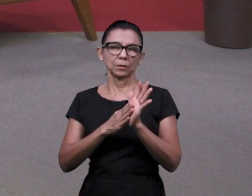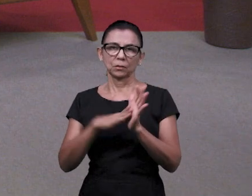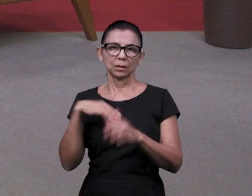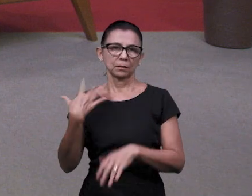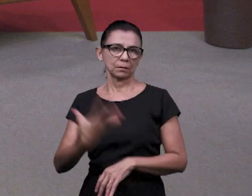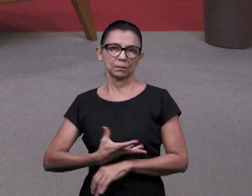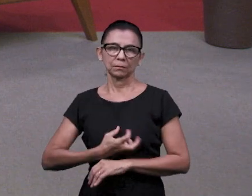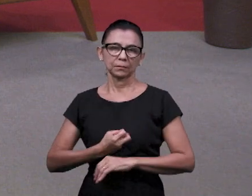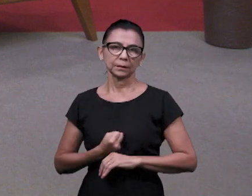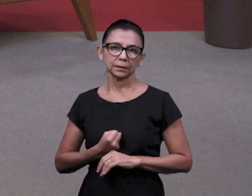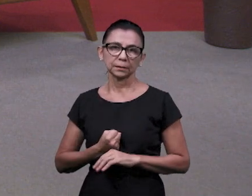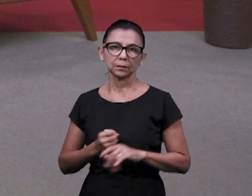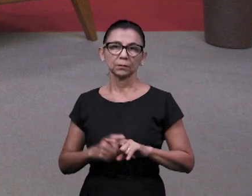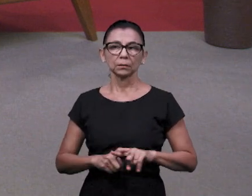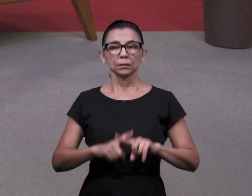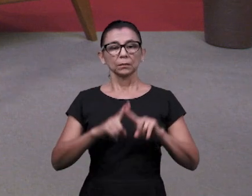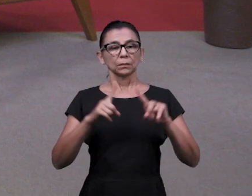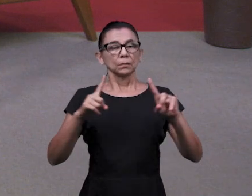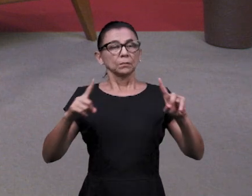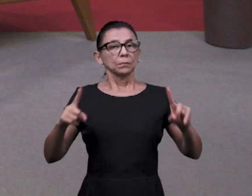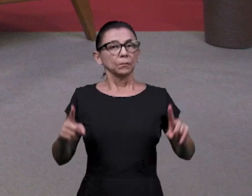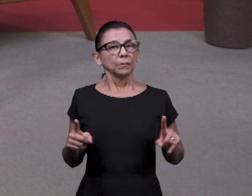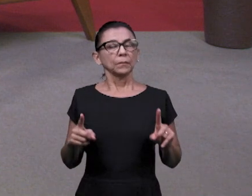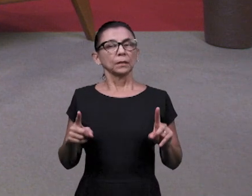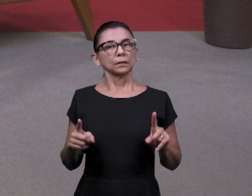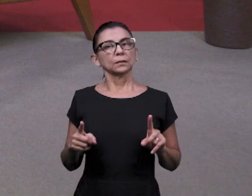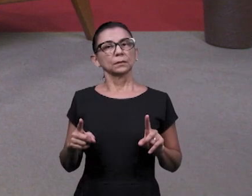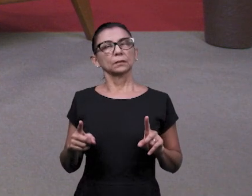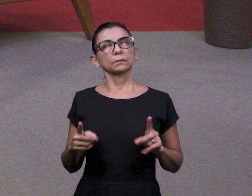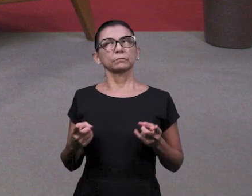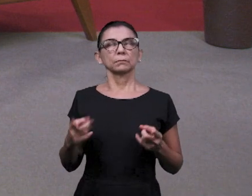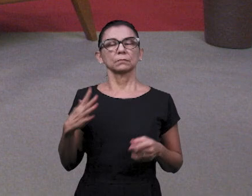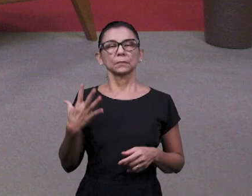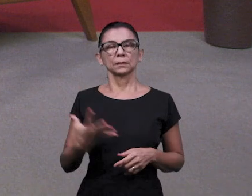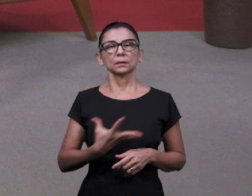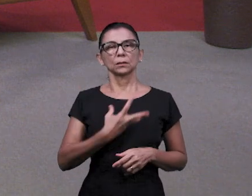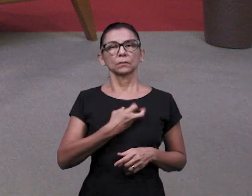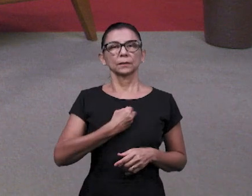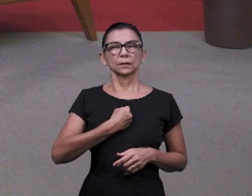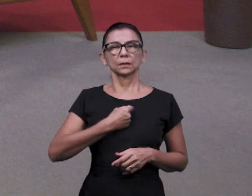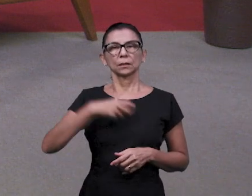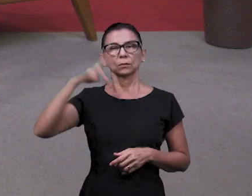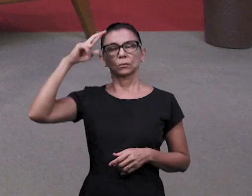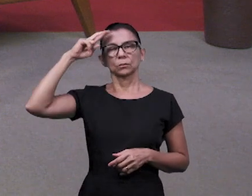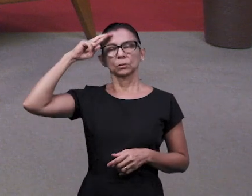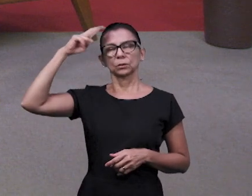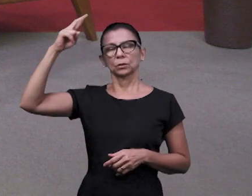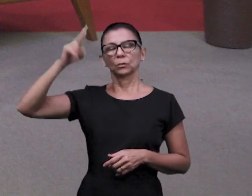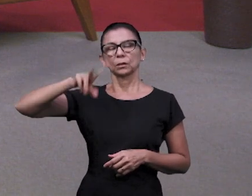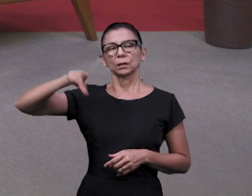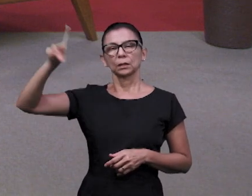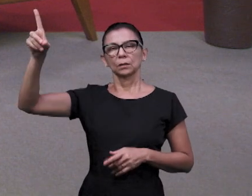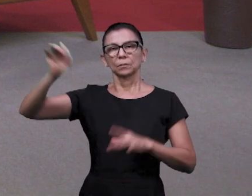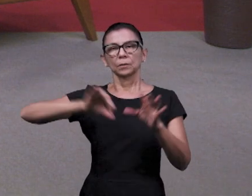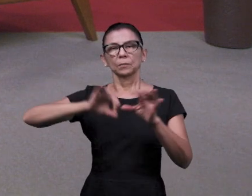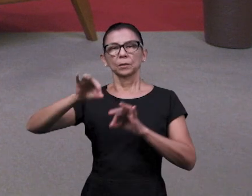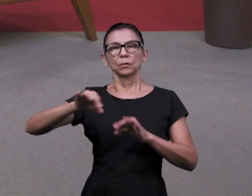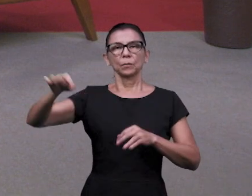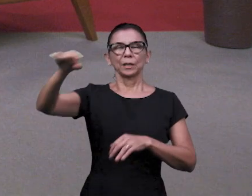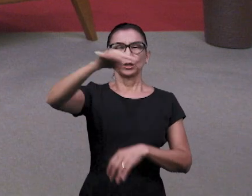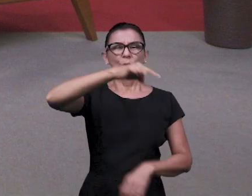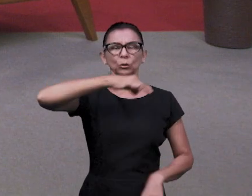gentille. Et le texte que nous parlons parle de cela, un salut qui a été développé, qui a